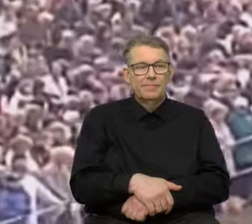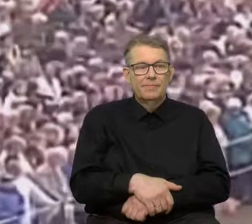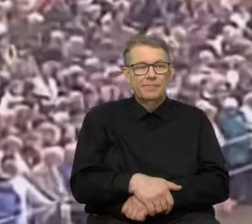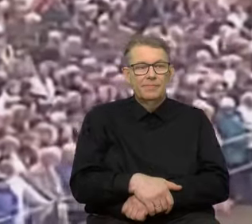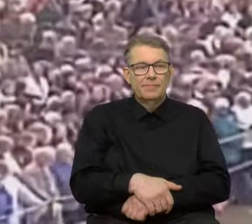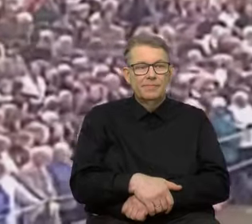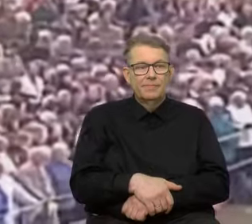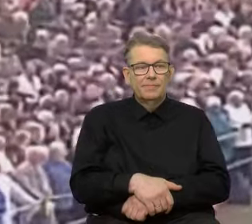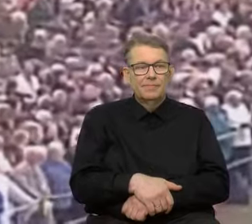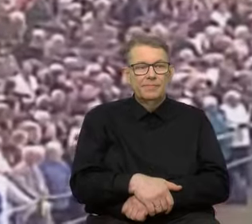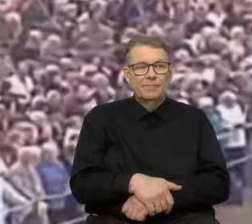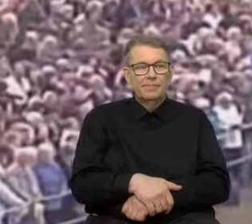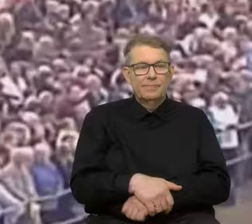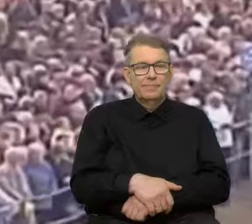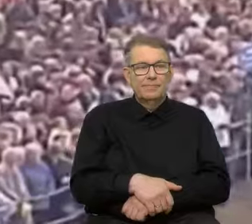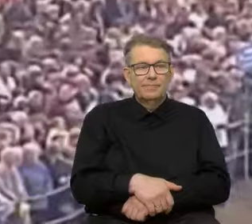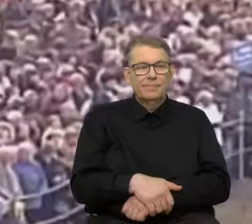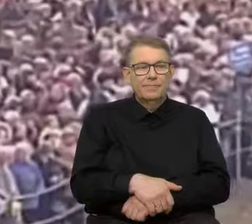specimen vivens